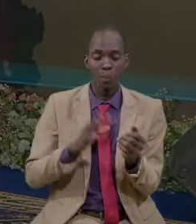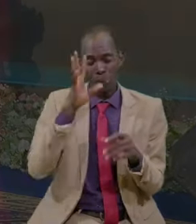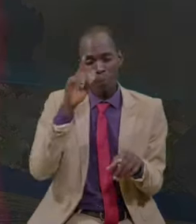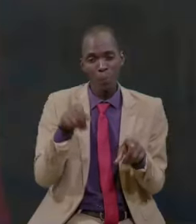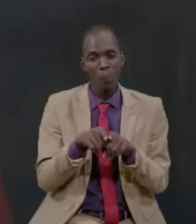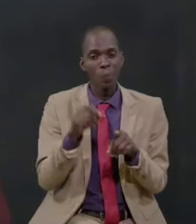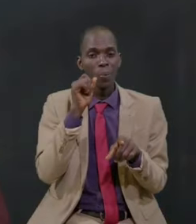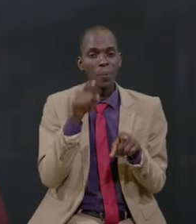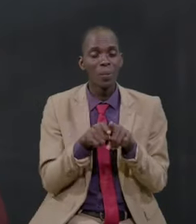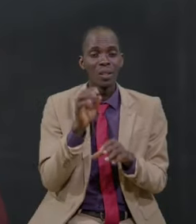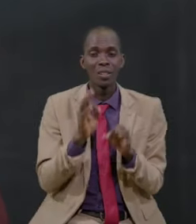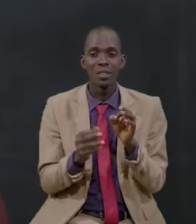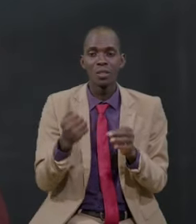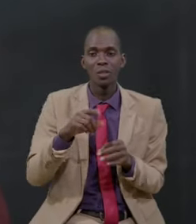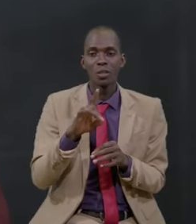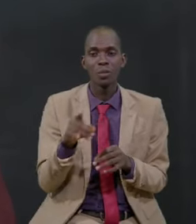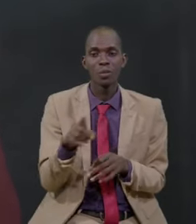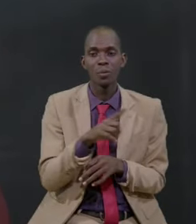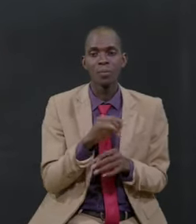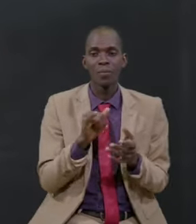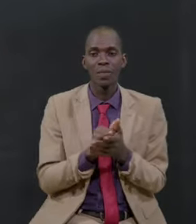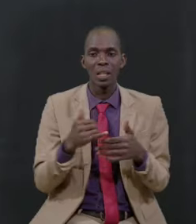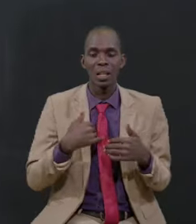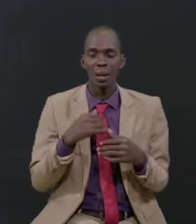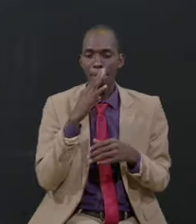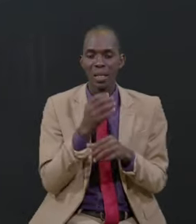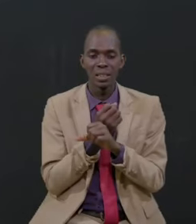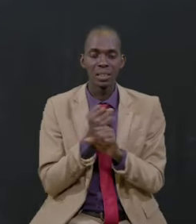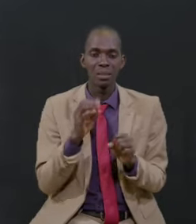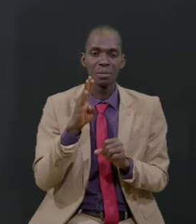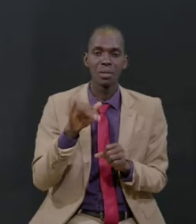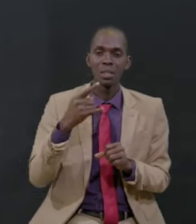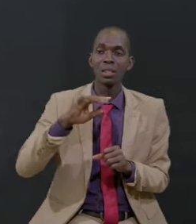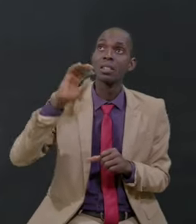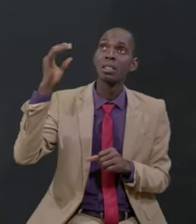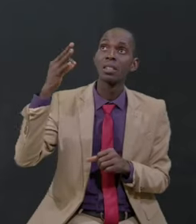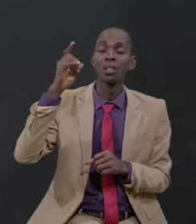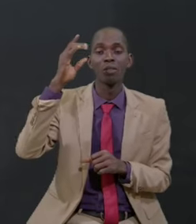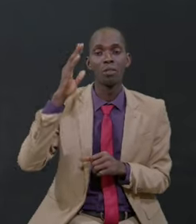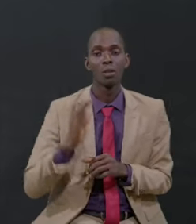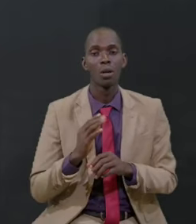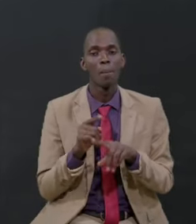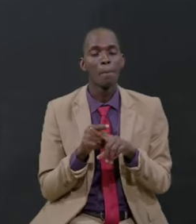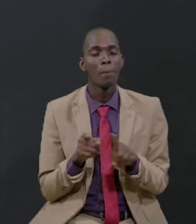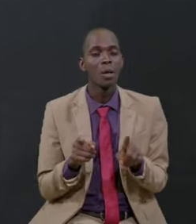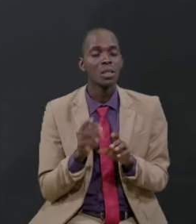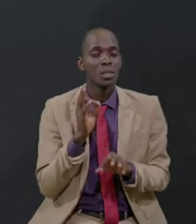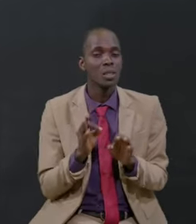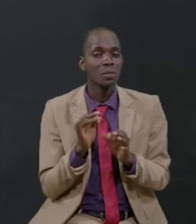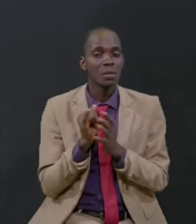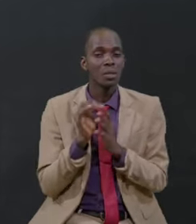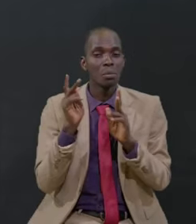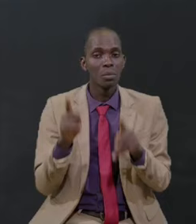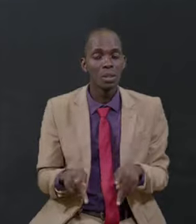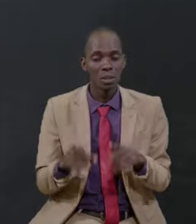vous qui était sauvé par la grâce de Dieu, mais s'il s'est égaré loin